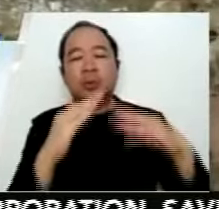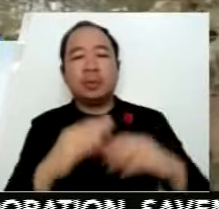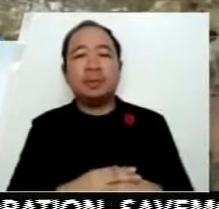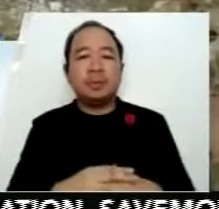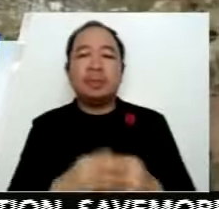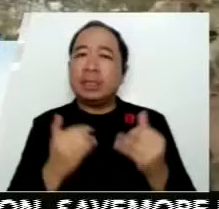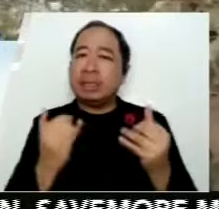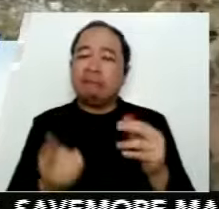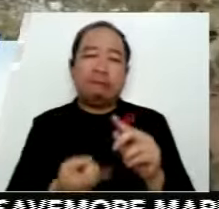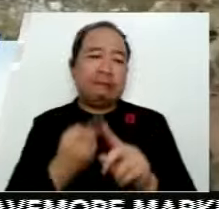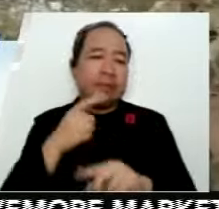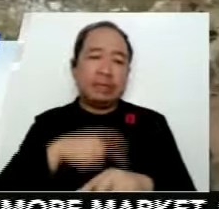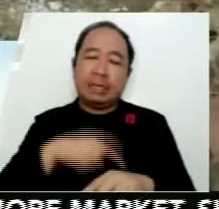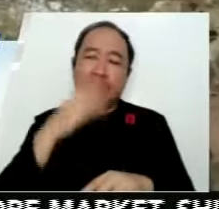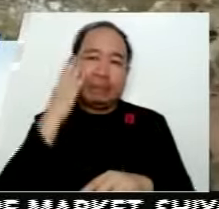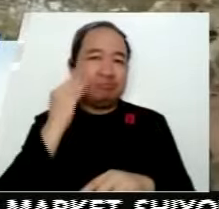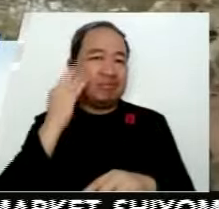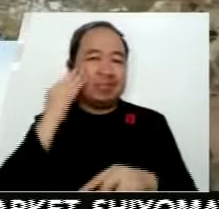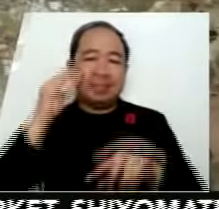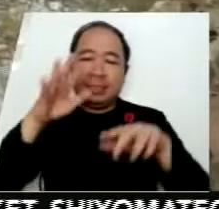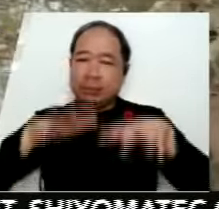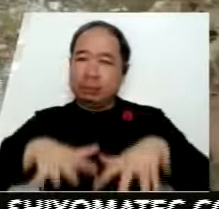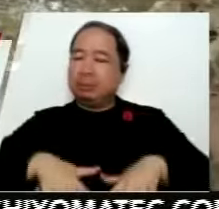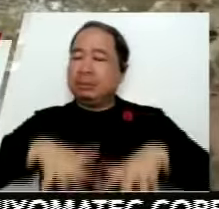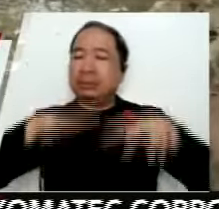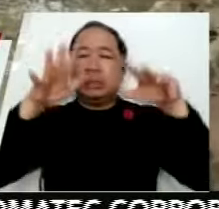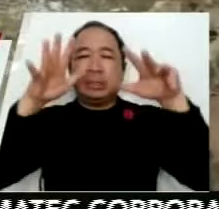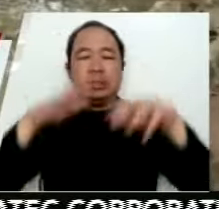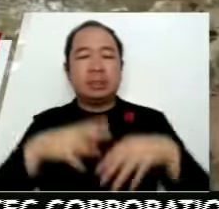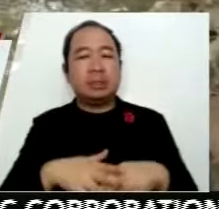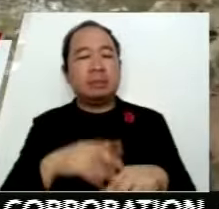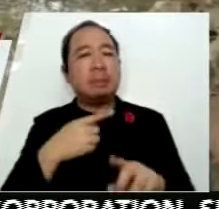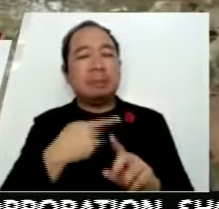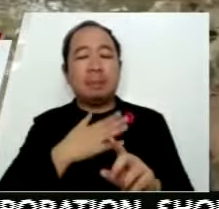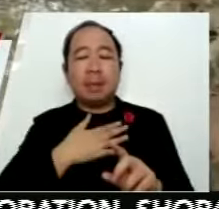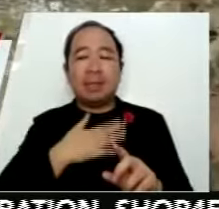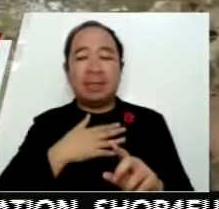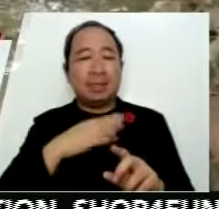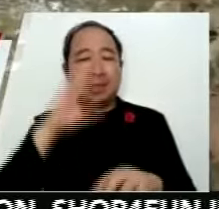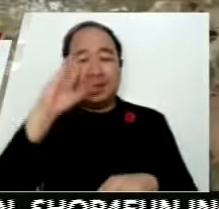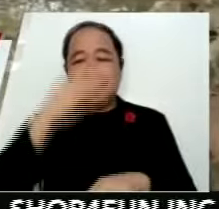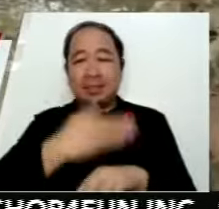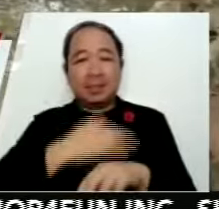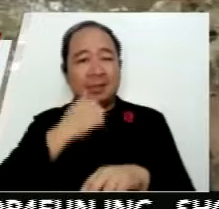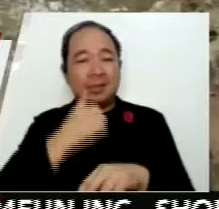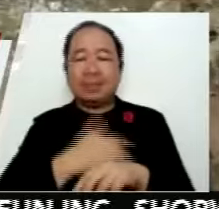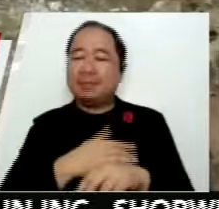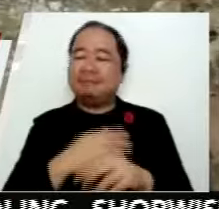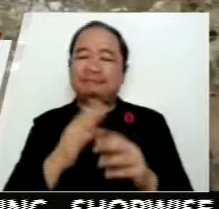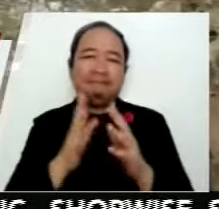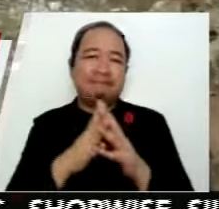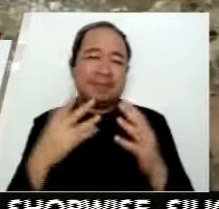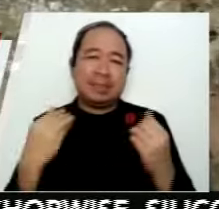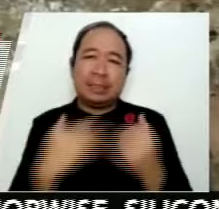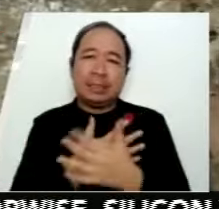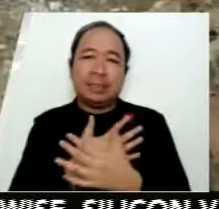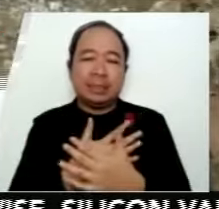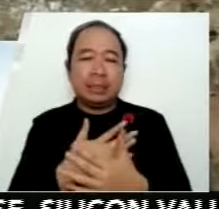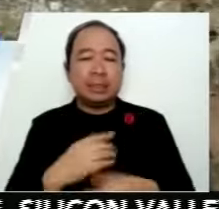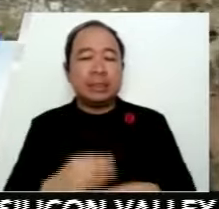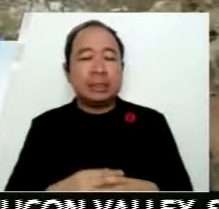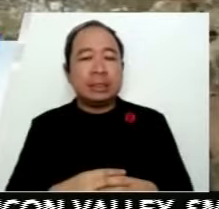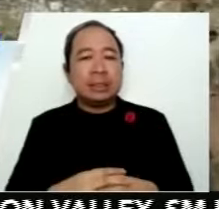malaki. Tapos yung mga anak ko, sobrang takot. Yung mga gamit